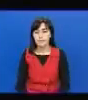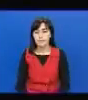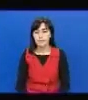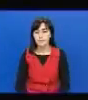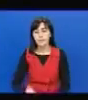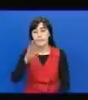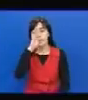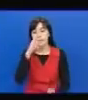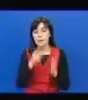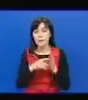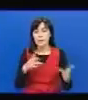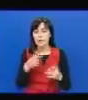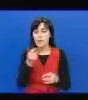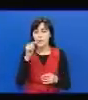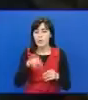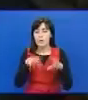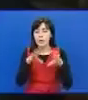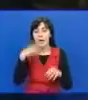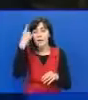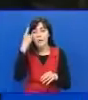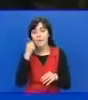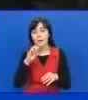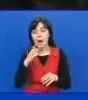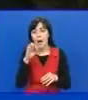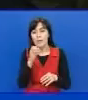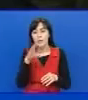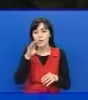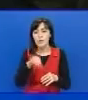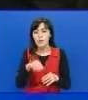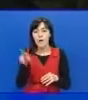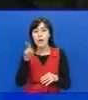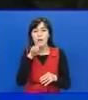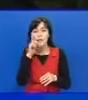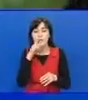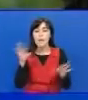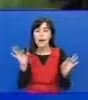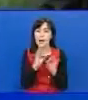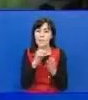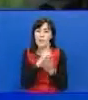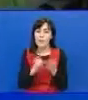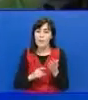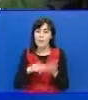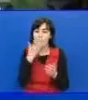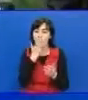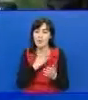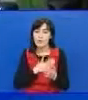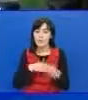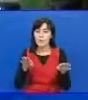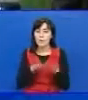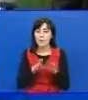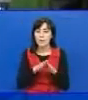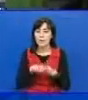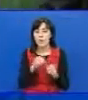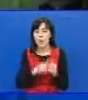Жігітке жет өнерде аз. Осы қағиданы берік ұстанған Асқар Смайылұлы жастайынан ән мен поэзияға бейін болып өсті. Қатарластарынан оқ